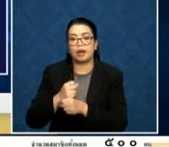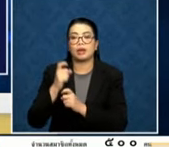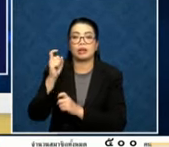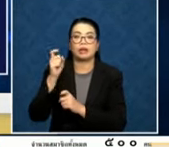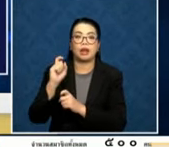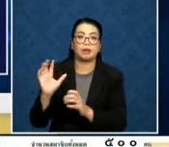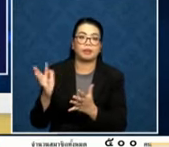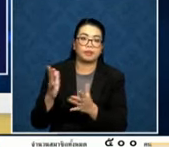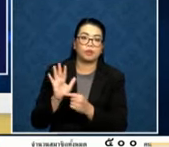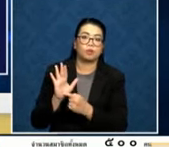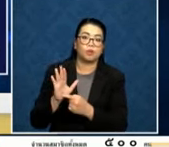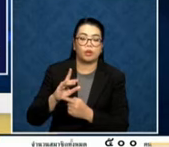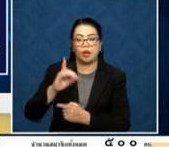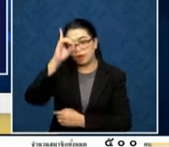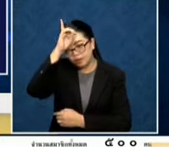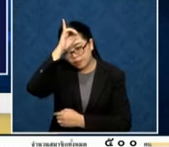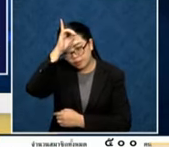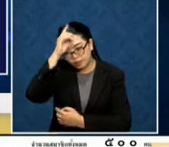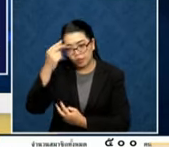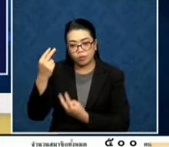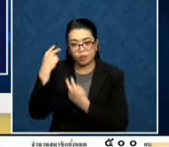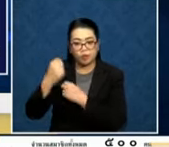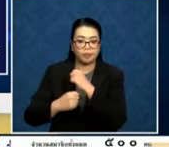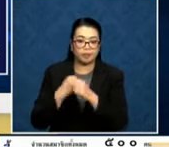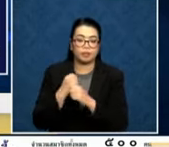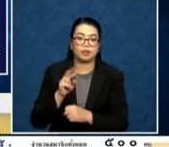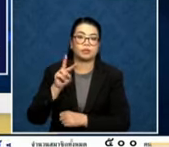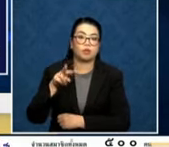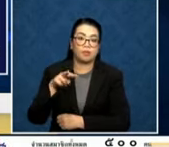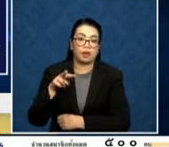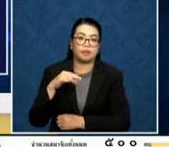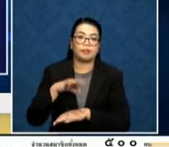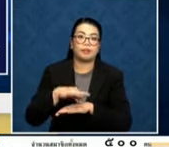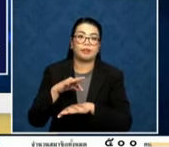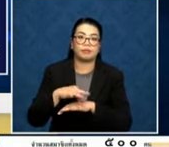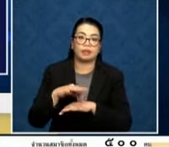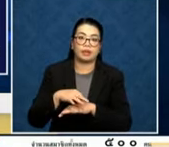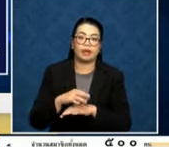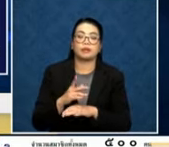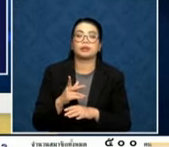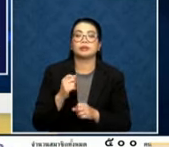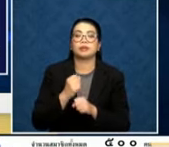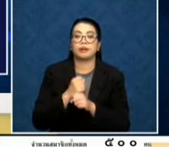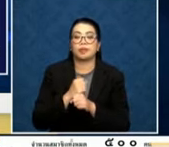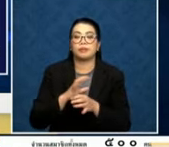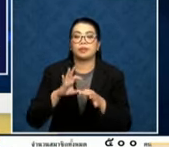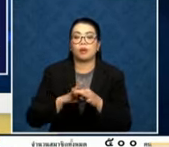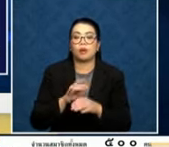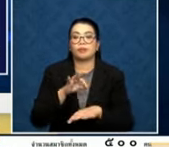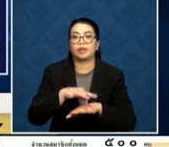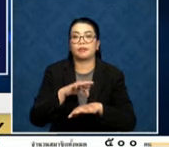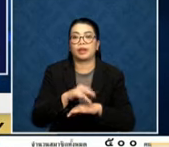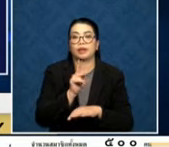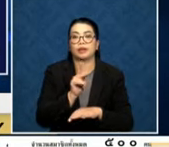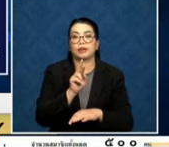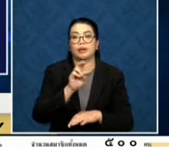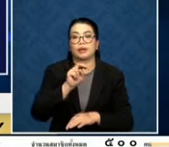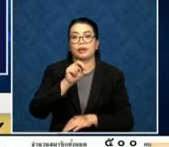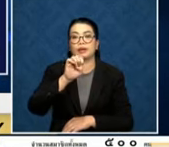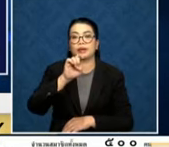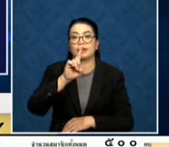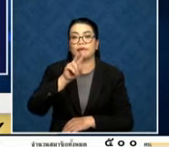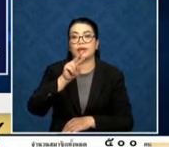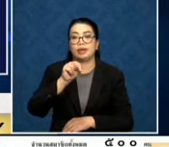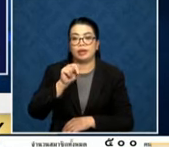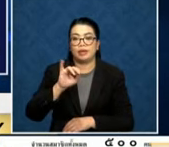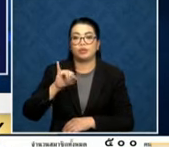อย่างมีให้เห็นครับในประเทศเยอรมันครับย้อนกไปเมื่อปี 2000ครับมีตำแหน่งงาน Green Jobประมาณ 150,000ตำแหน่งแต่หลังจากที่รัฐบาล